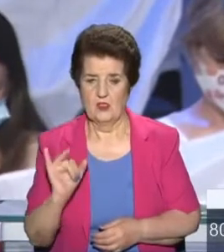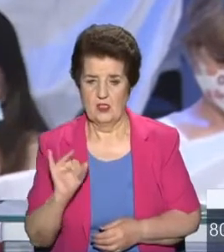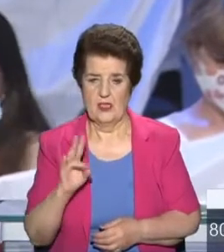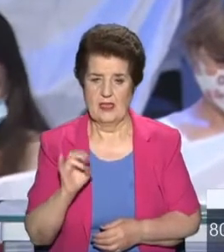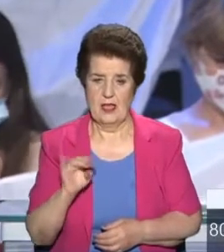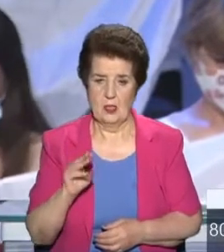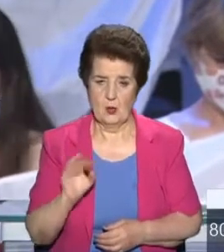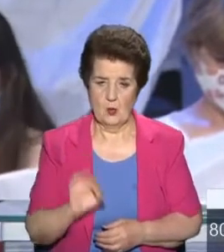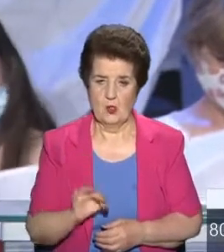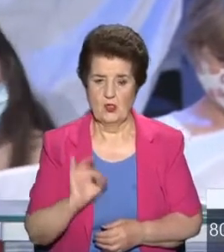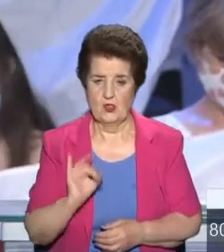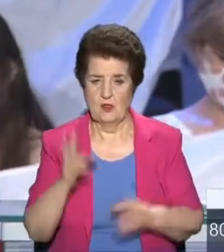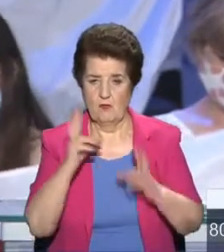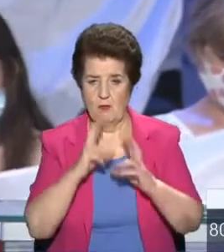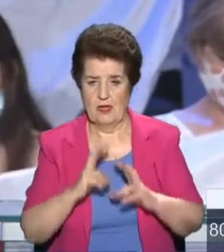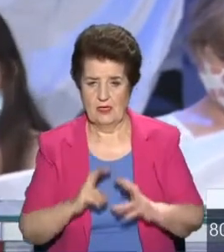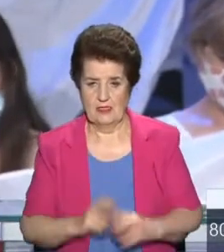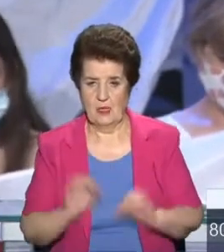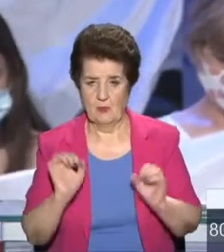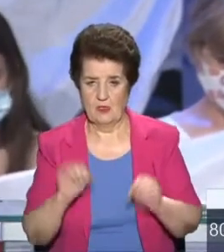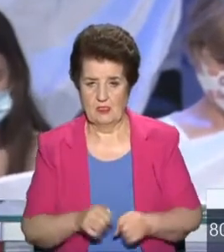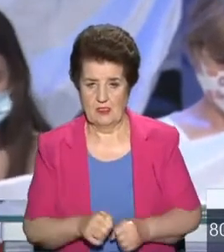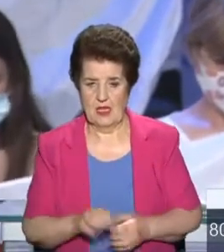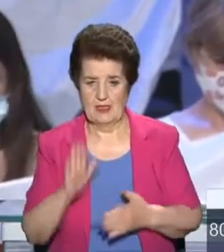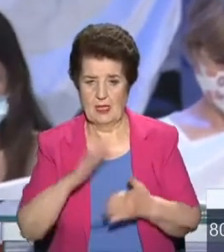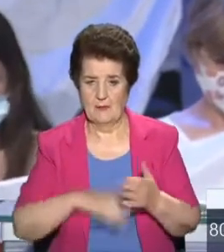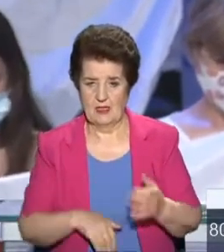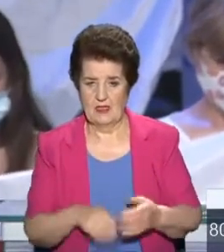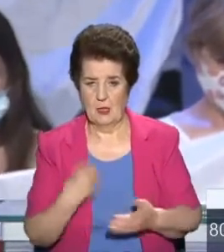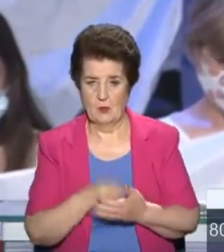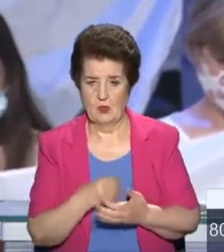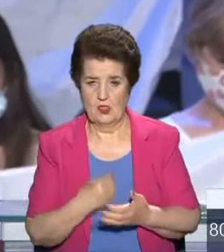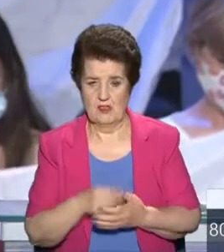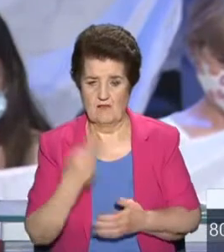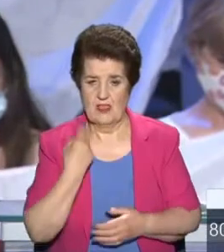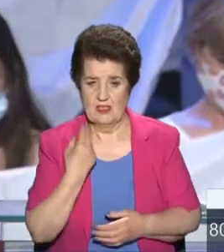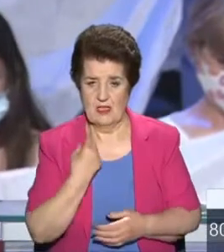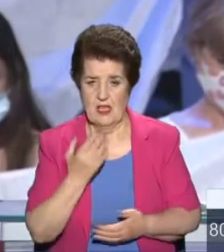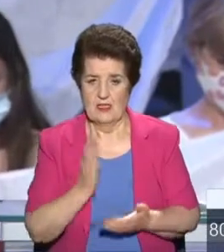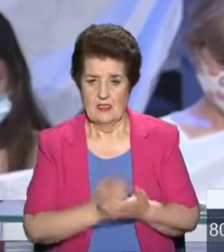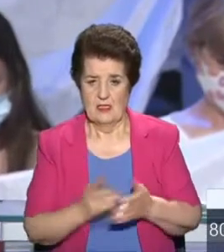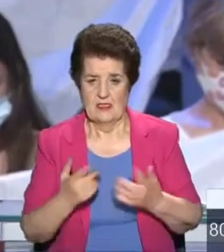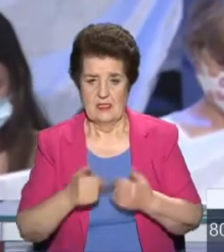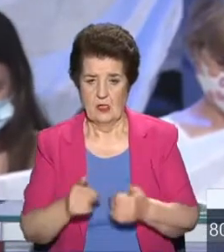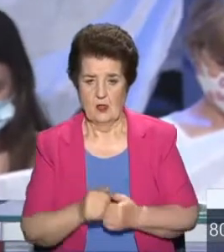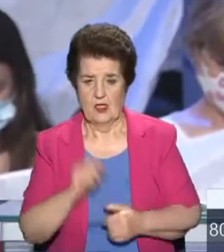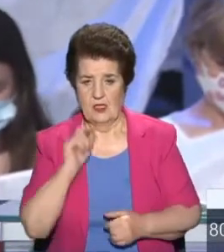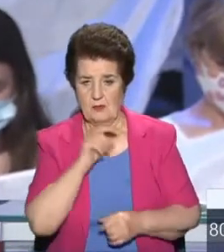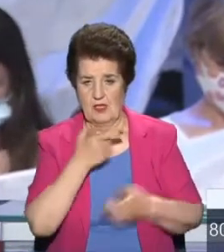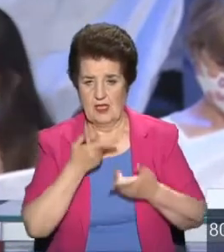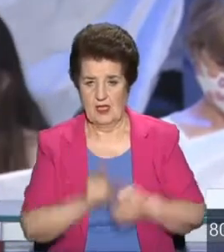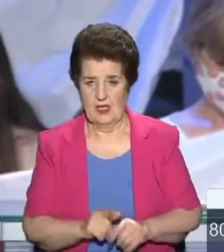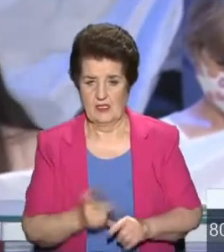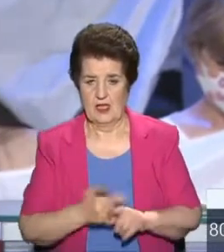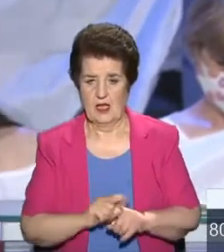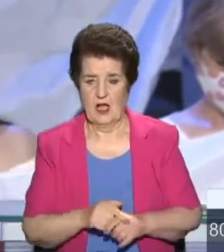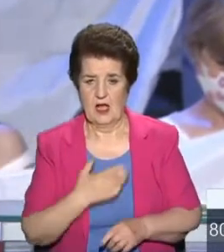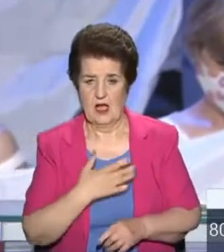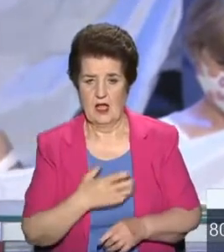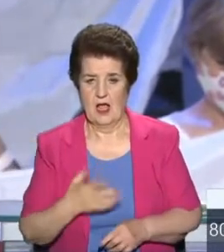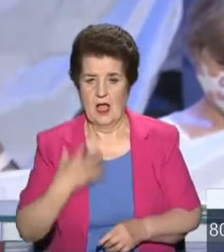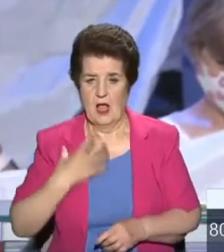vom mă examina posibilitatea Mântuirii politicii bugetare fiscale fiindcă există sectoare din economia reală care au pătimit în